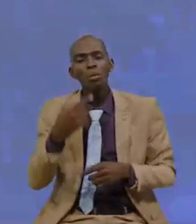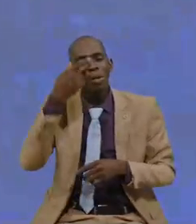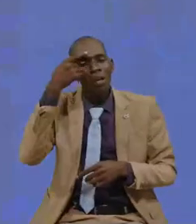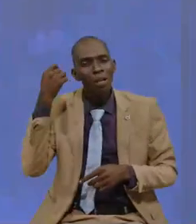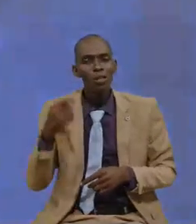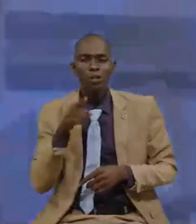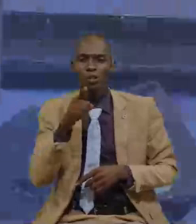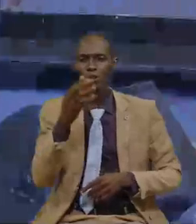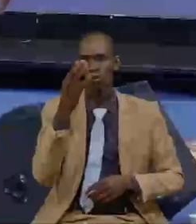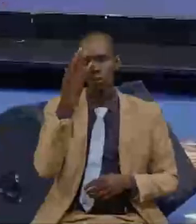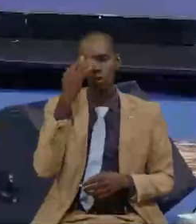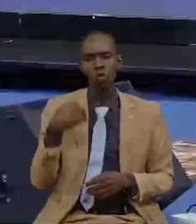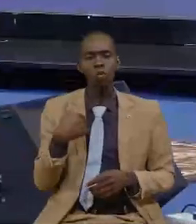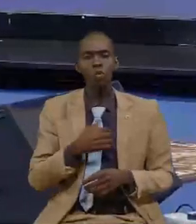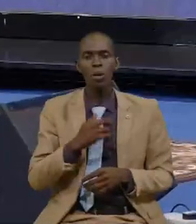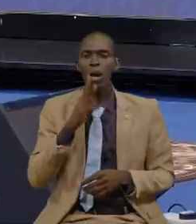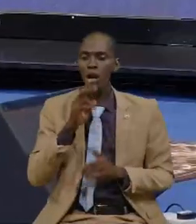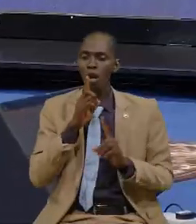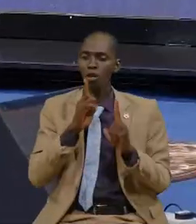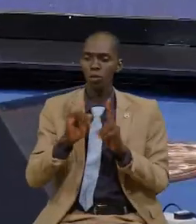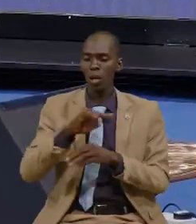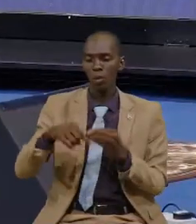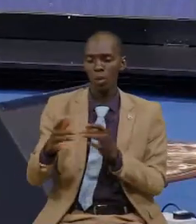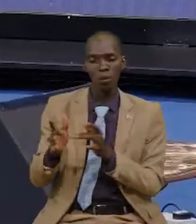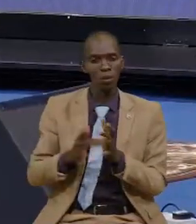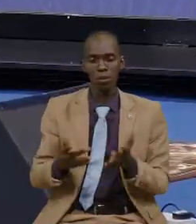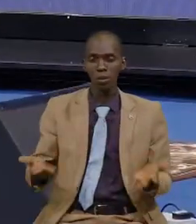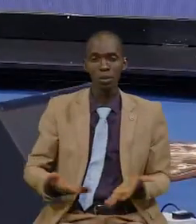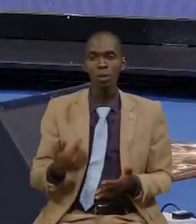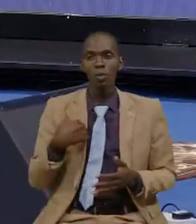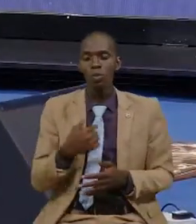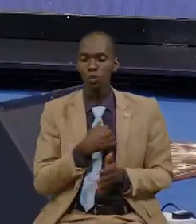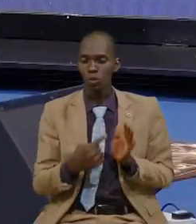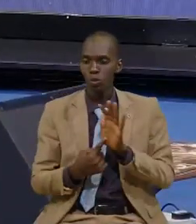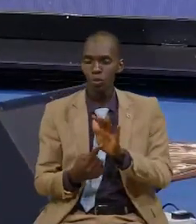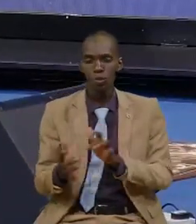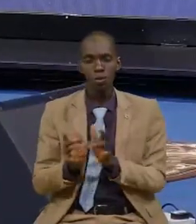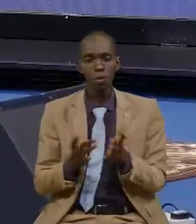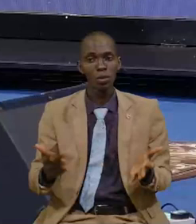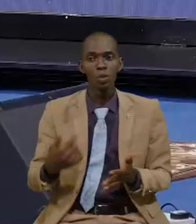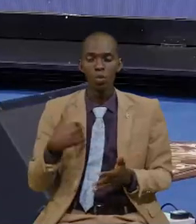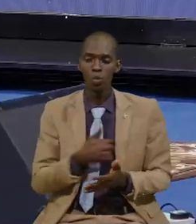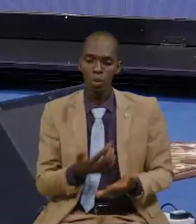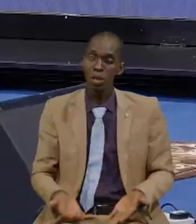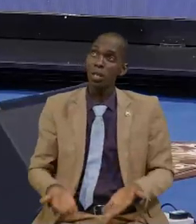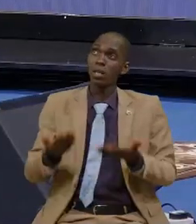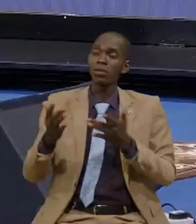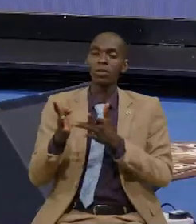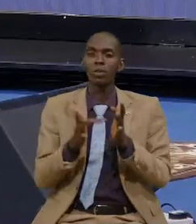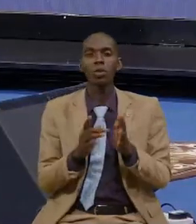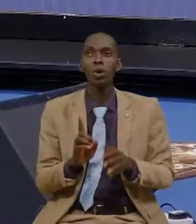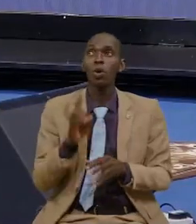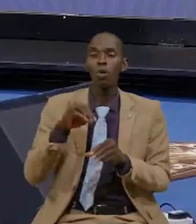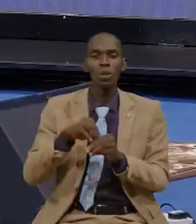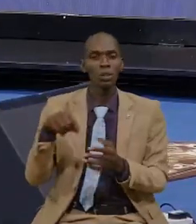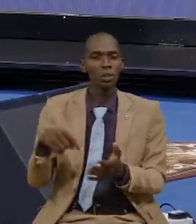venir, mais vous êtes venu parce que vous savez que nous allons parler de Jésus. Nous allons révéler Jésus, nous allons élever Jésus en